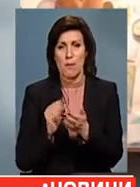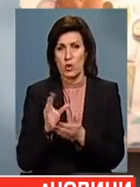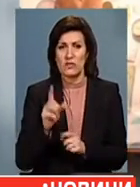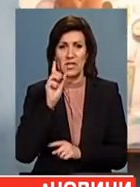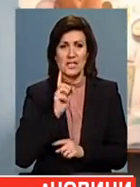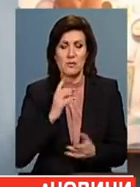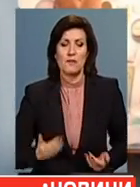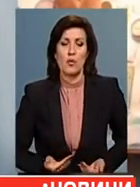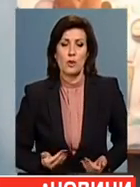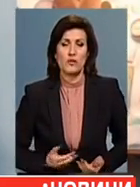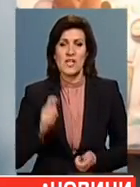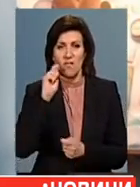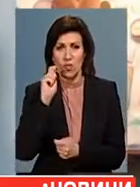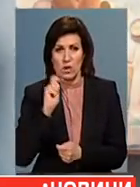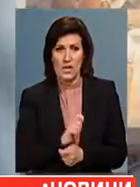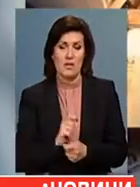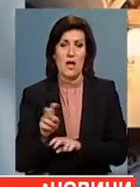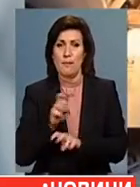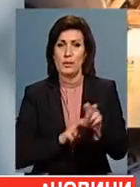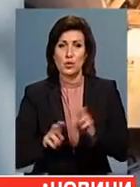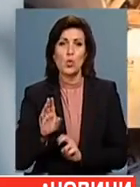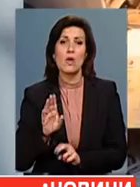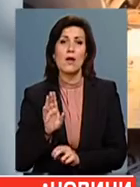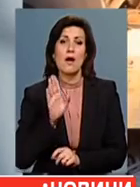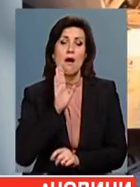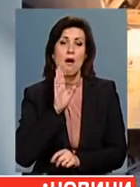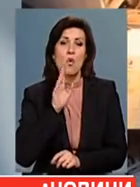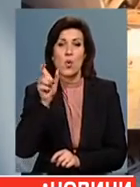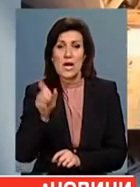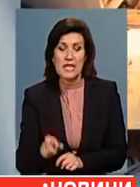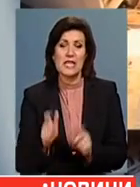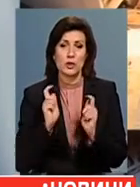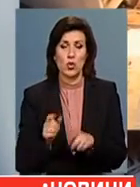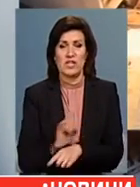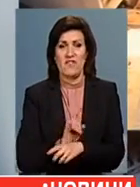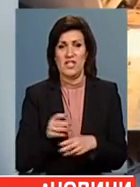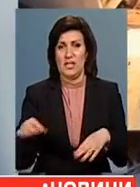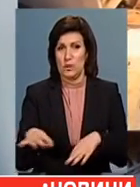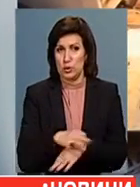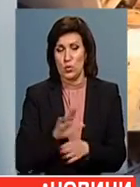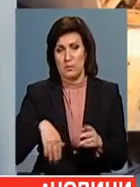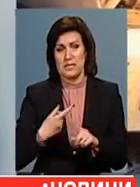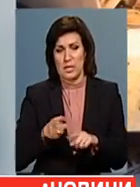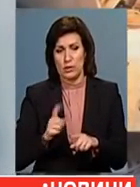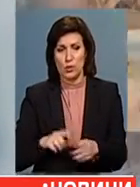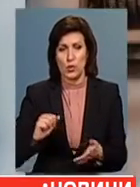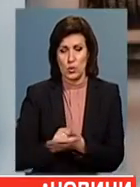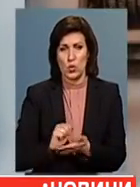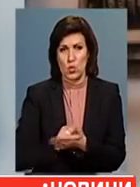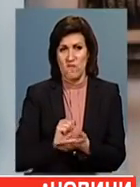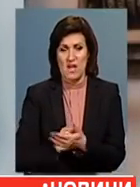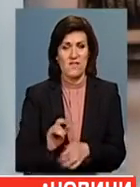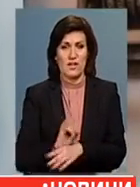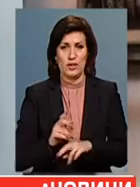на тимчасове проживання в Україні, підшукували українок, згодних на фіктивний шлюб, і вже після цього друкували